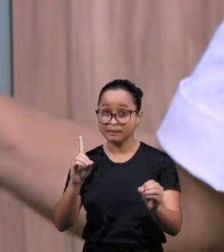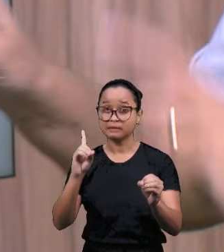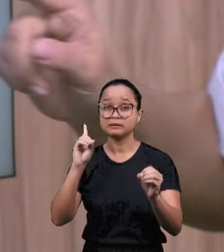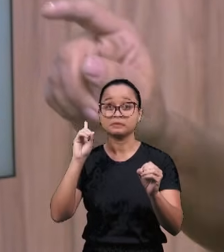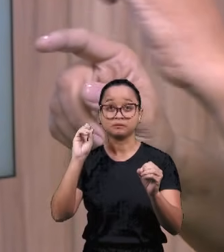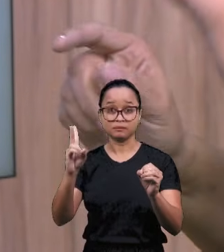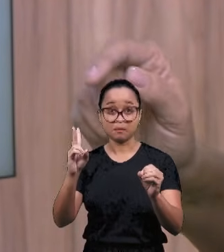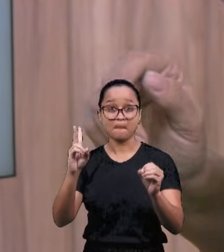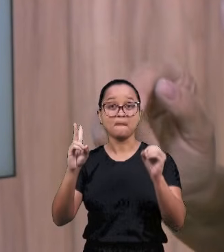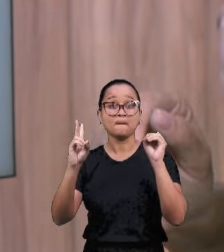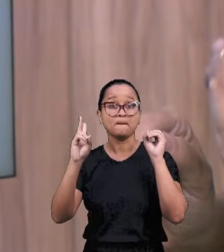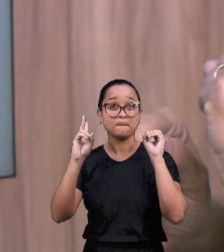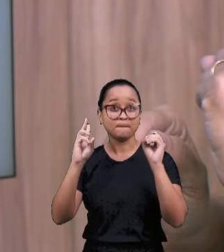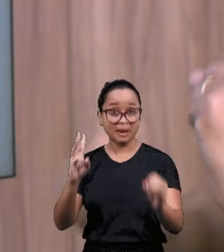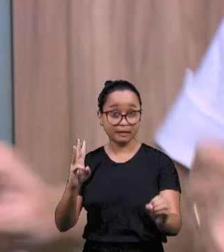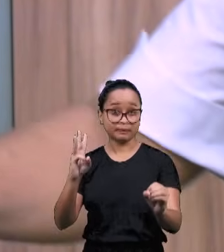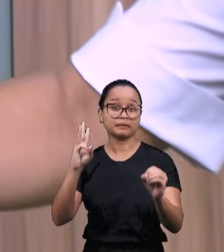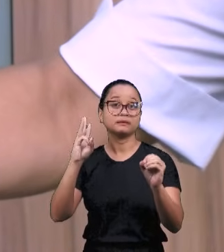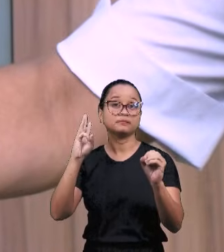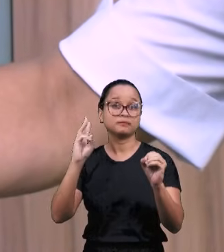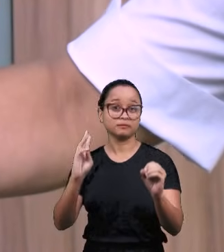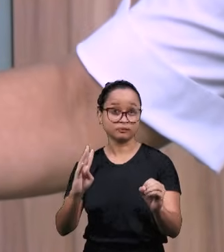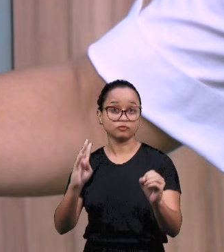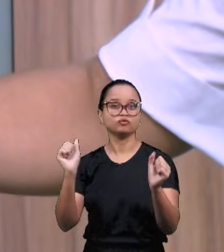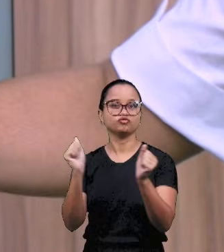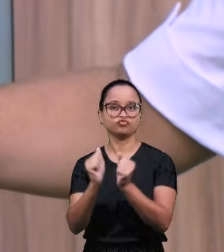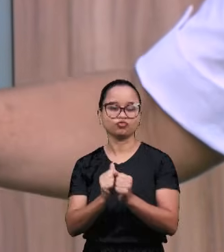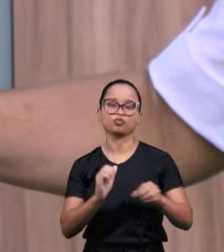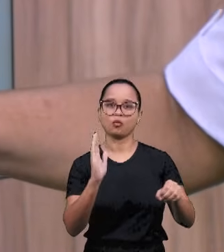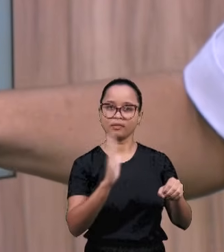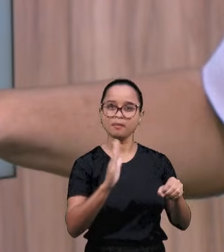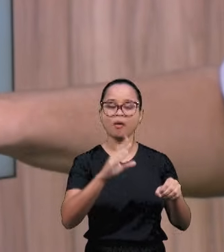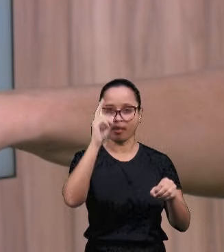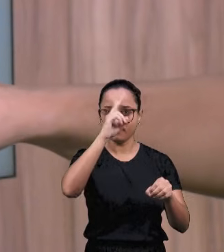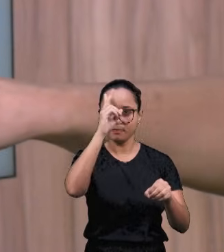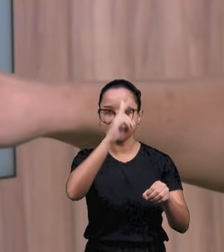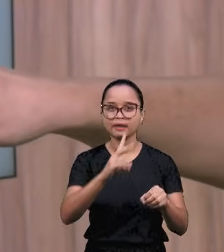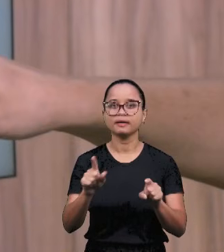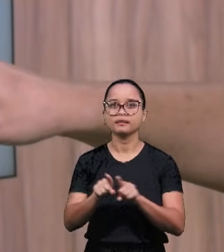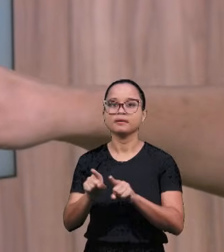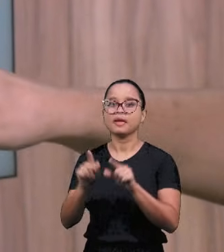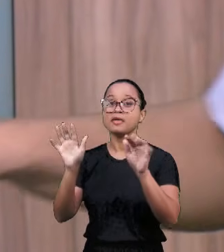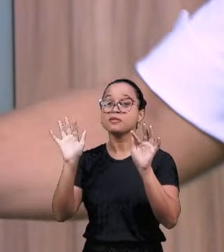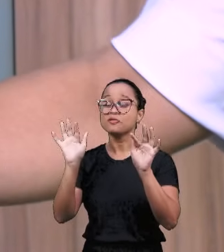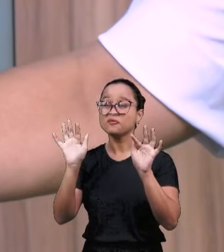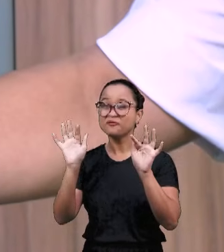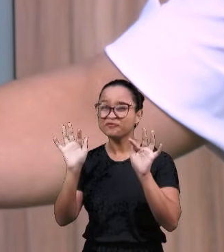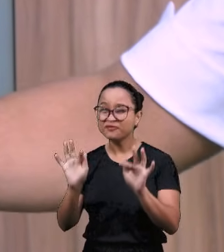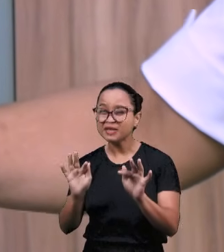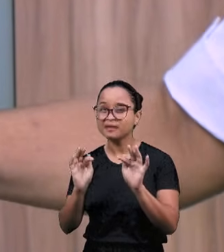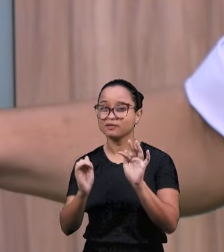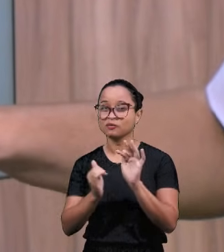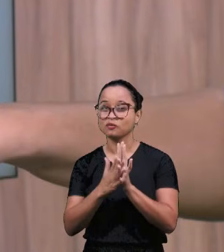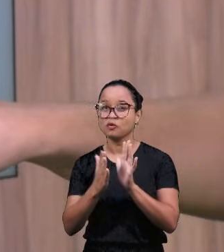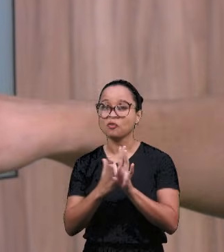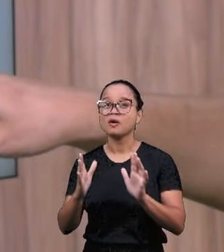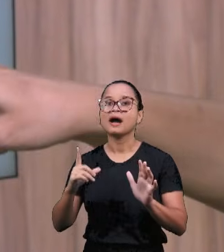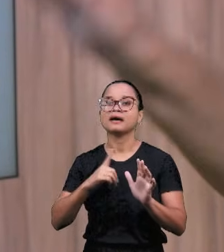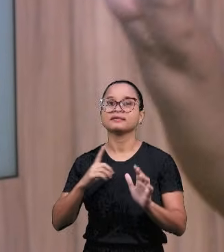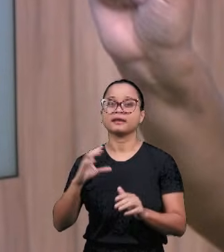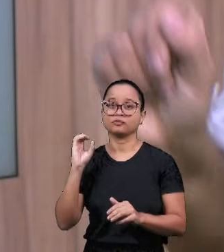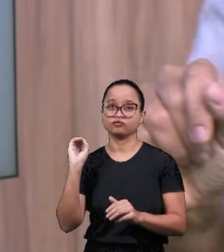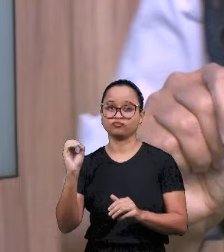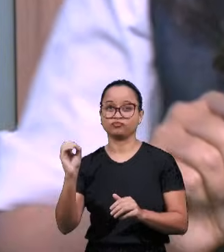au troisième temps, avec le tambour. Et à la fin, on va retenir. On